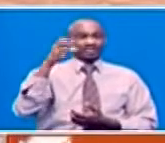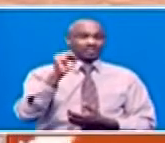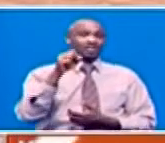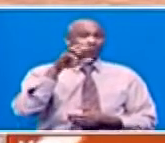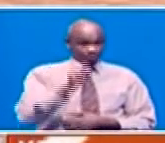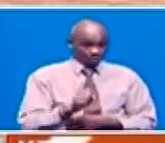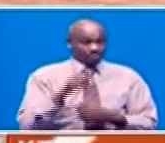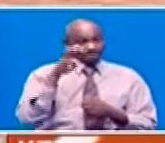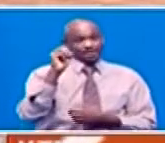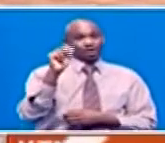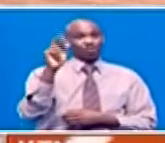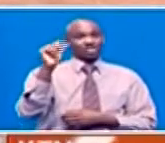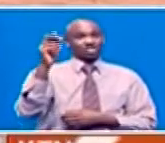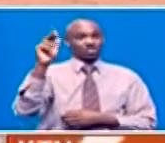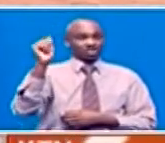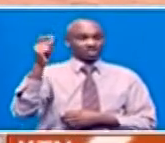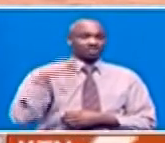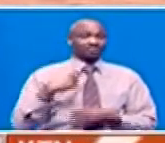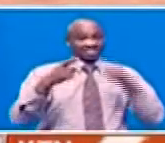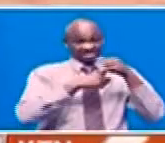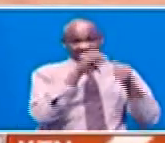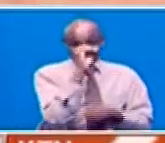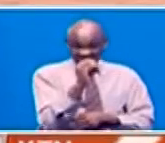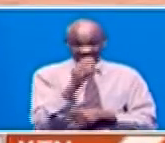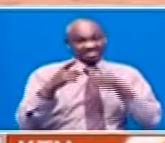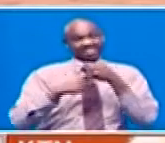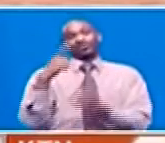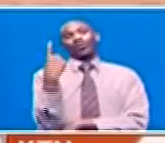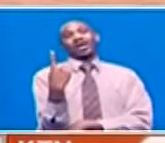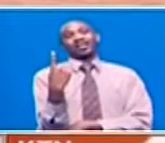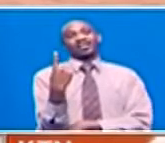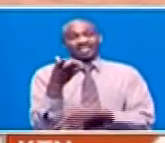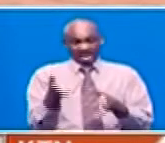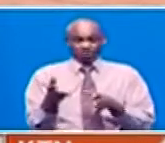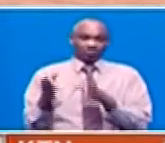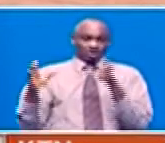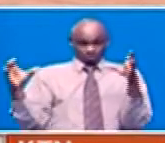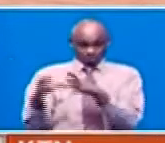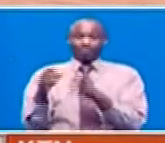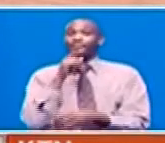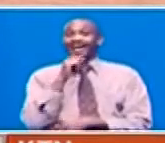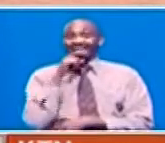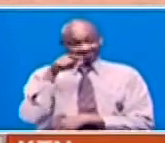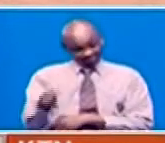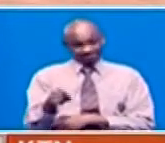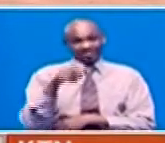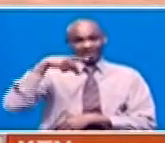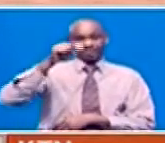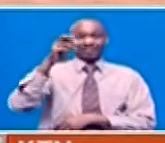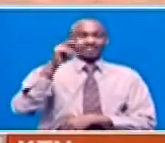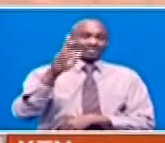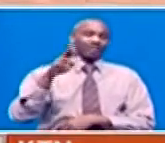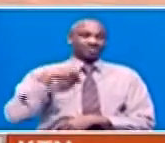wa Mauritius kwa 6-0 na 6-1. Kwenye upande wa wanaume, Peter Munuve wa Kenya alilazwa